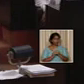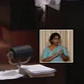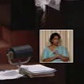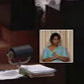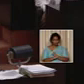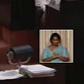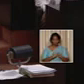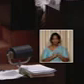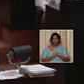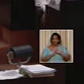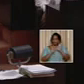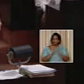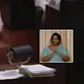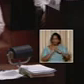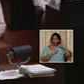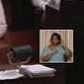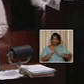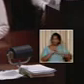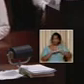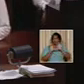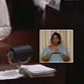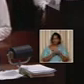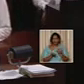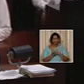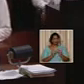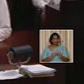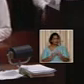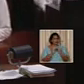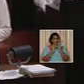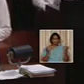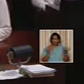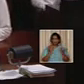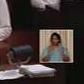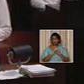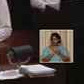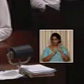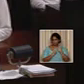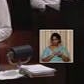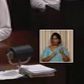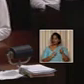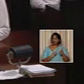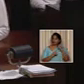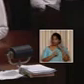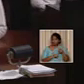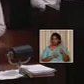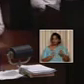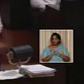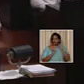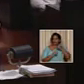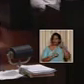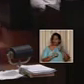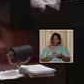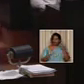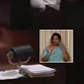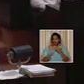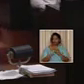හොත් සමස්ත විශ්වවිද්‍යාල පද්ධතියම යලි ගොඩනැගිය නොහැකි තත්ත්වයක් උදා වෙනවා. ඒ අනුව මෙය ජාතික වැදගත්කමකින්